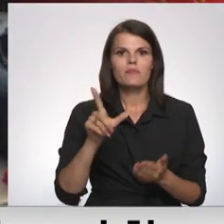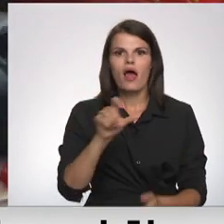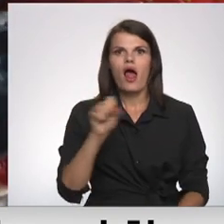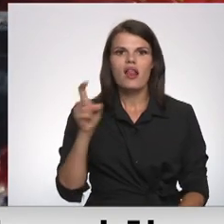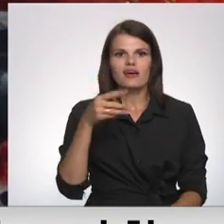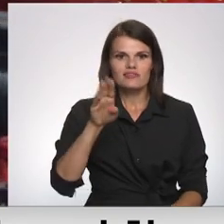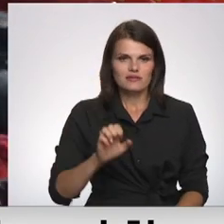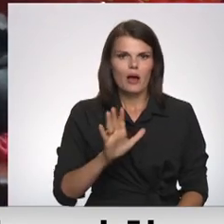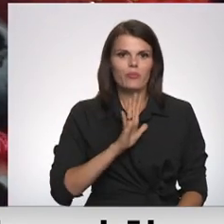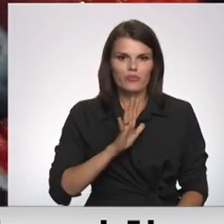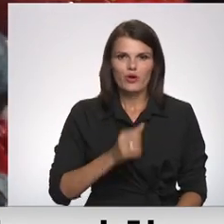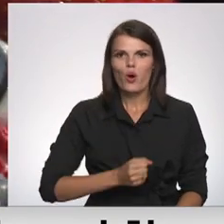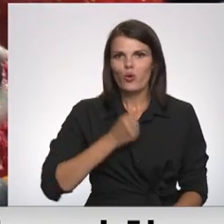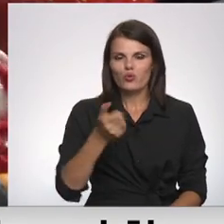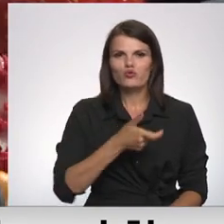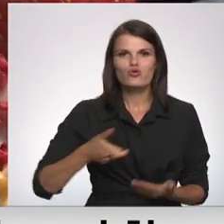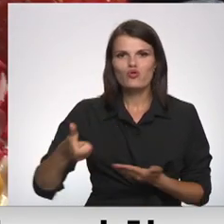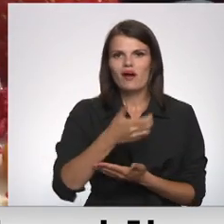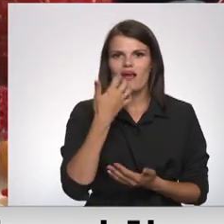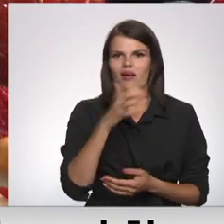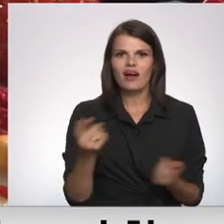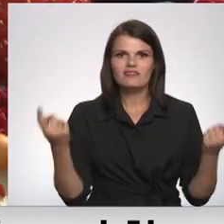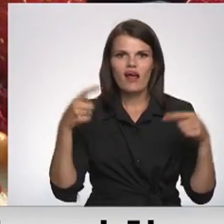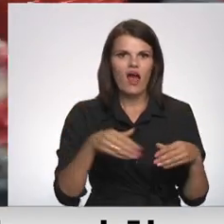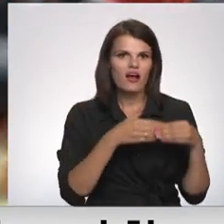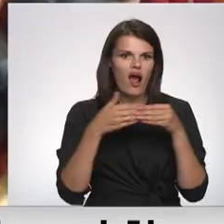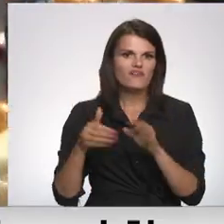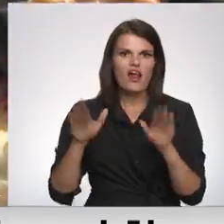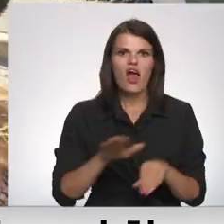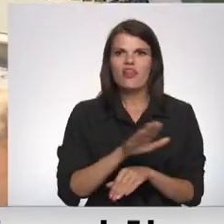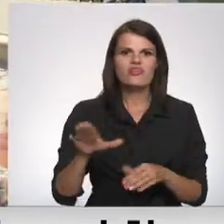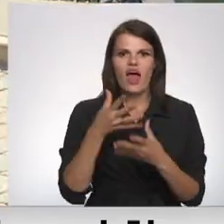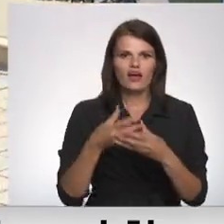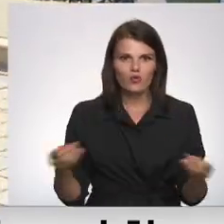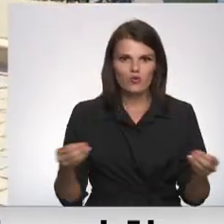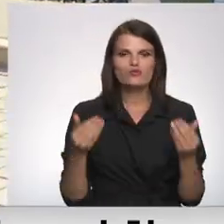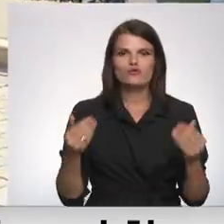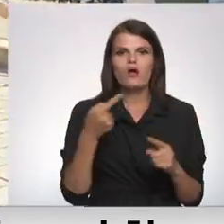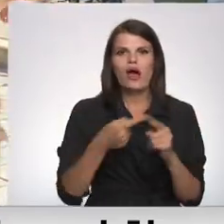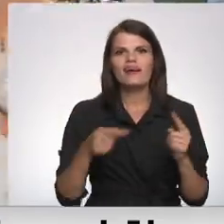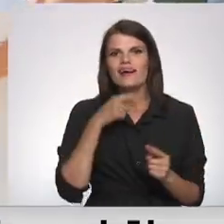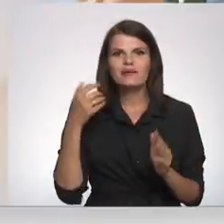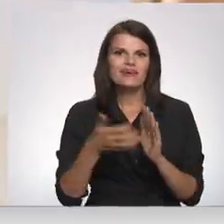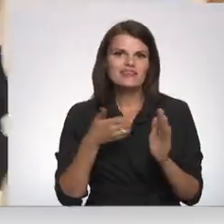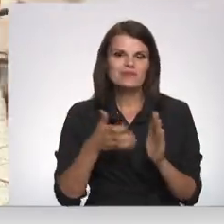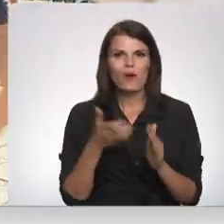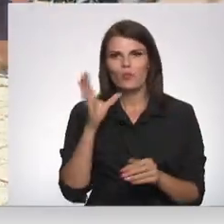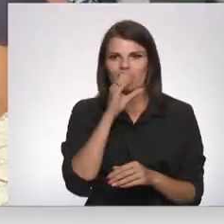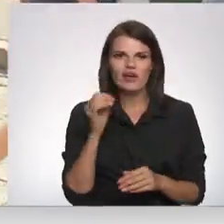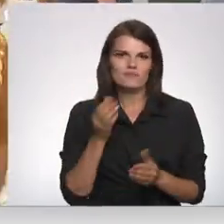Liels izaicinājums bija torti karstajā laikā šurp atgādāt, lai neizkūst. Šoreiz gribēju izmantot to iespēju